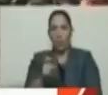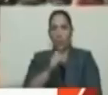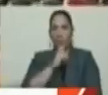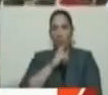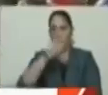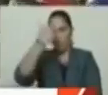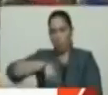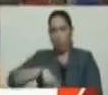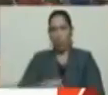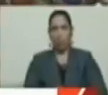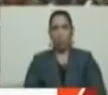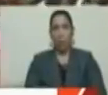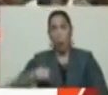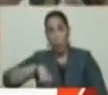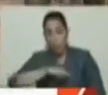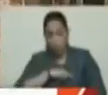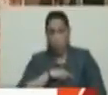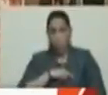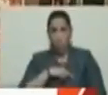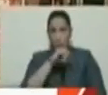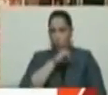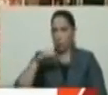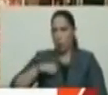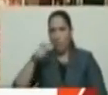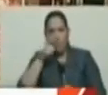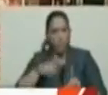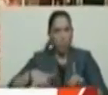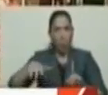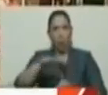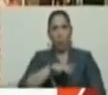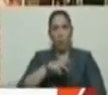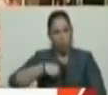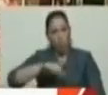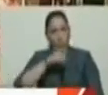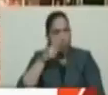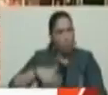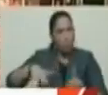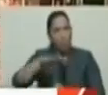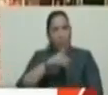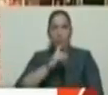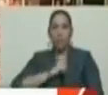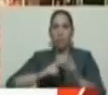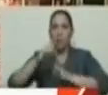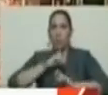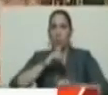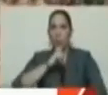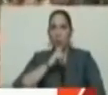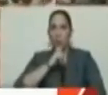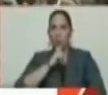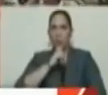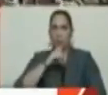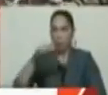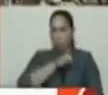الأمريكية وأجهزتها لهذه النكاية والضغط والعقوبات المستمرة على الاقتصاد